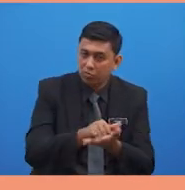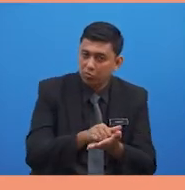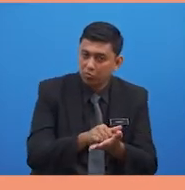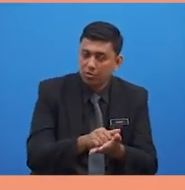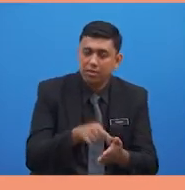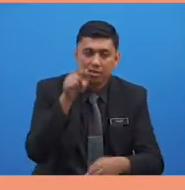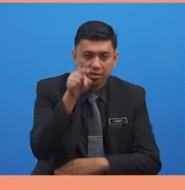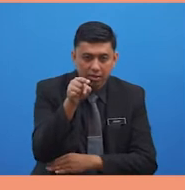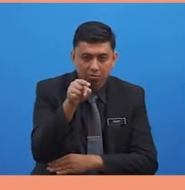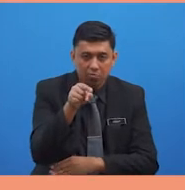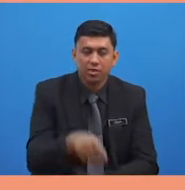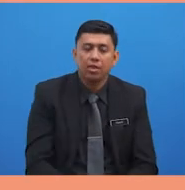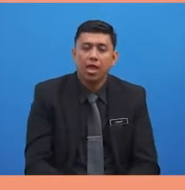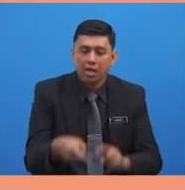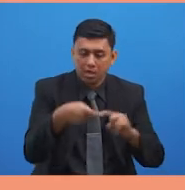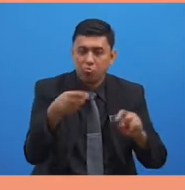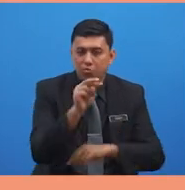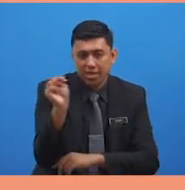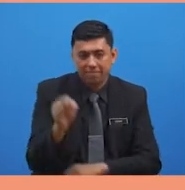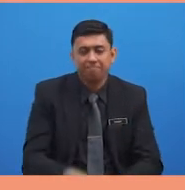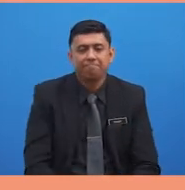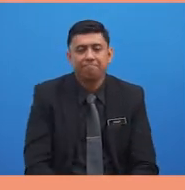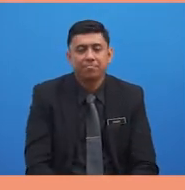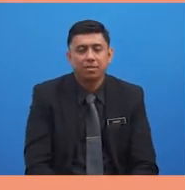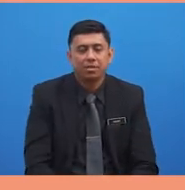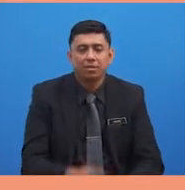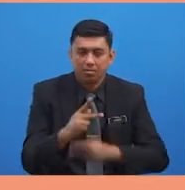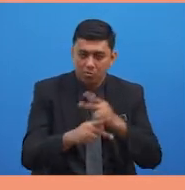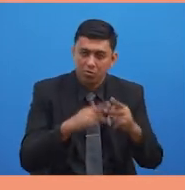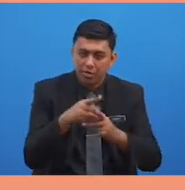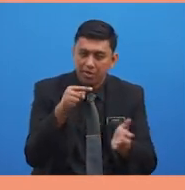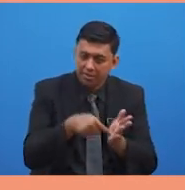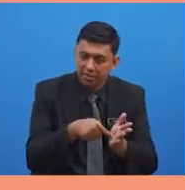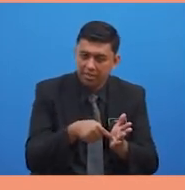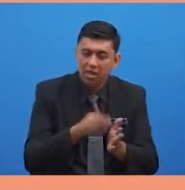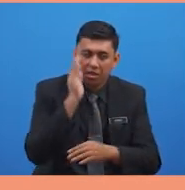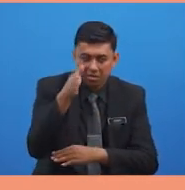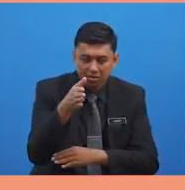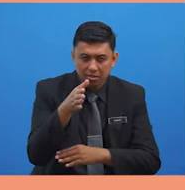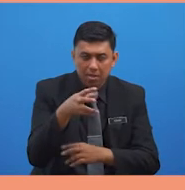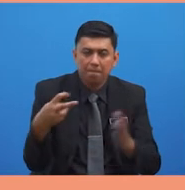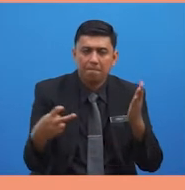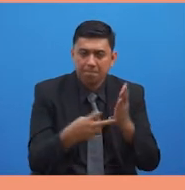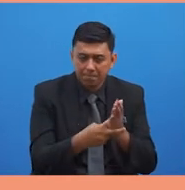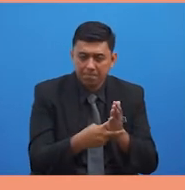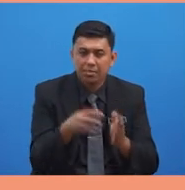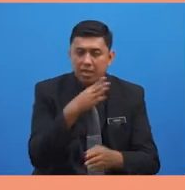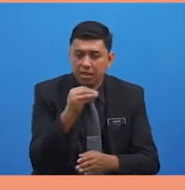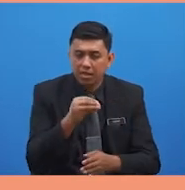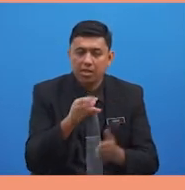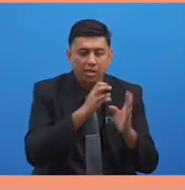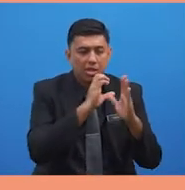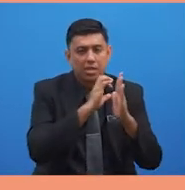itu, tekan butang keputusan. Program ini akan memaparkan mesej dan